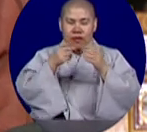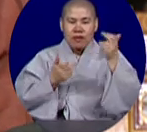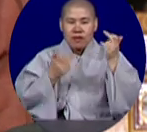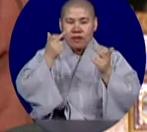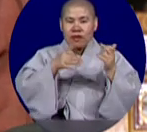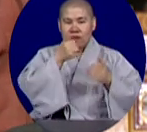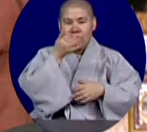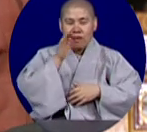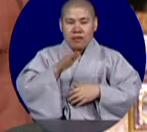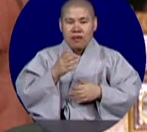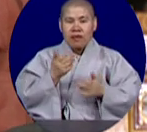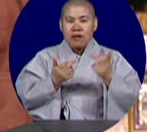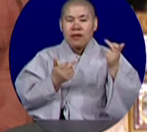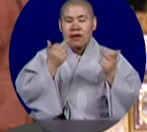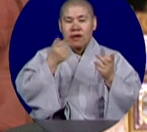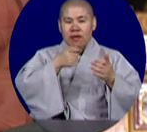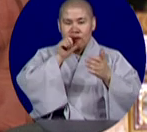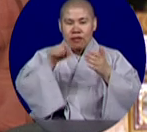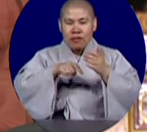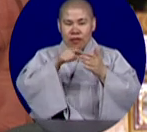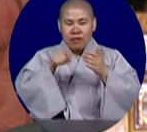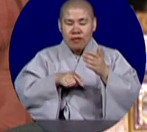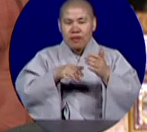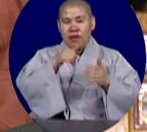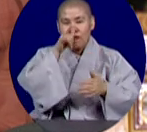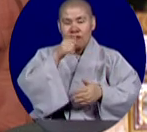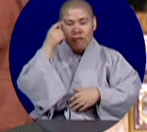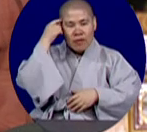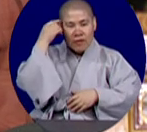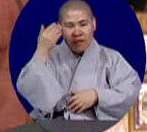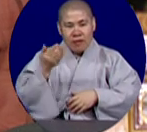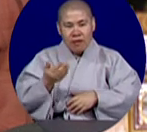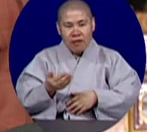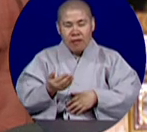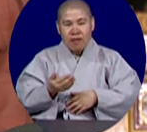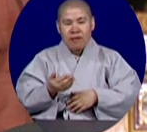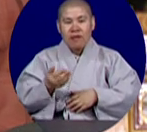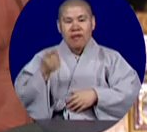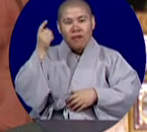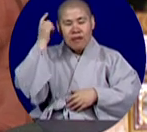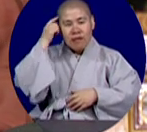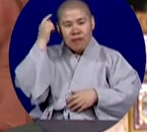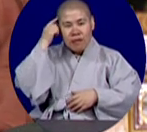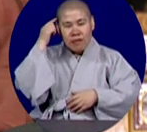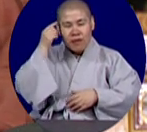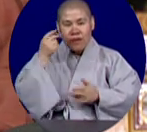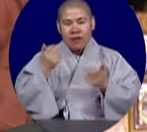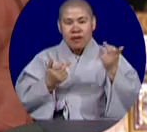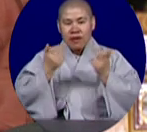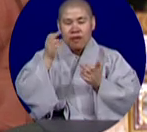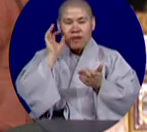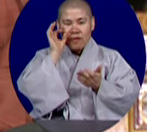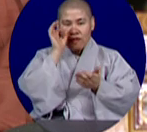산이 물속에 왔나요? 안 왔죠. 그럼 어째서 산이 보일까요?